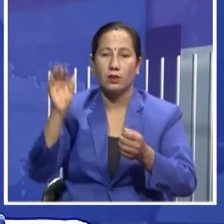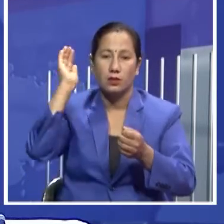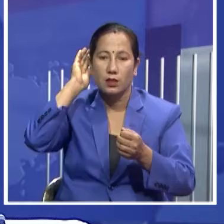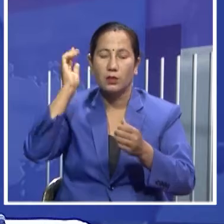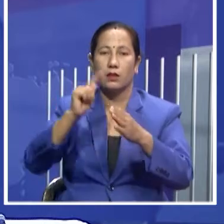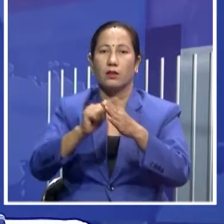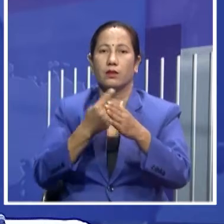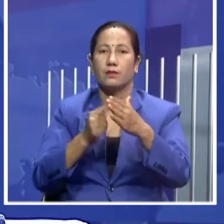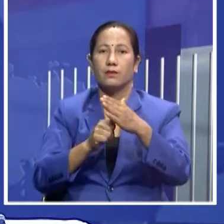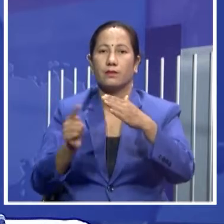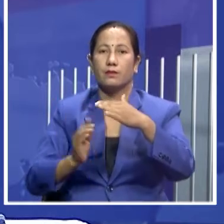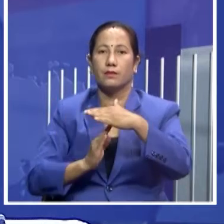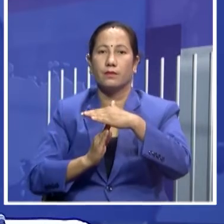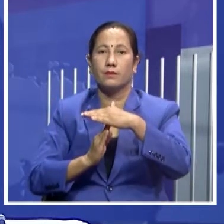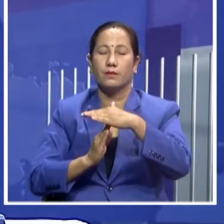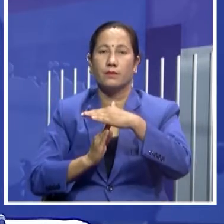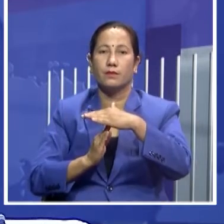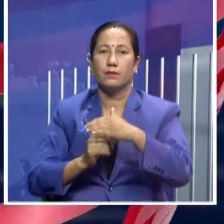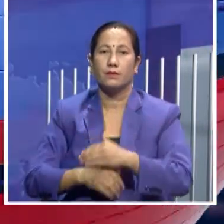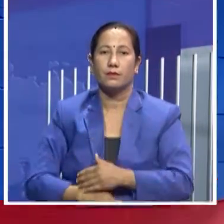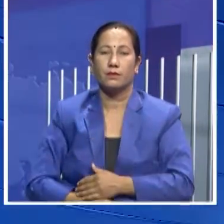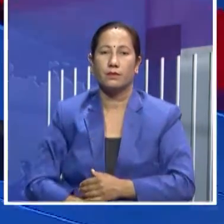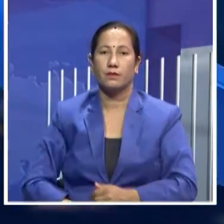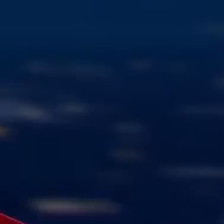समाचारको क्रम जारी नै छ, अहिलेलाई एकैछिनको विश्राम।